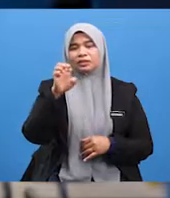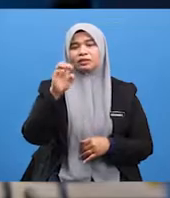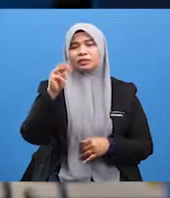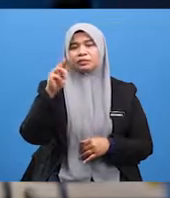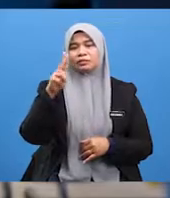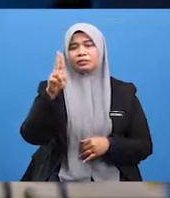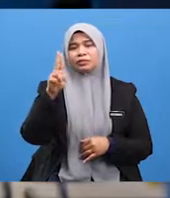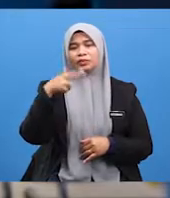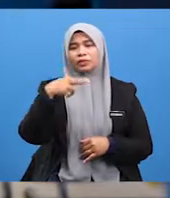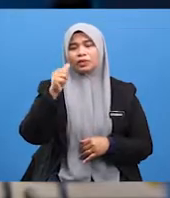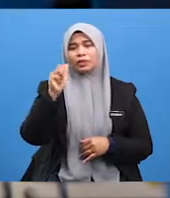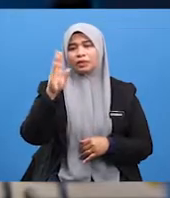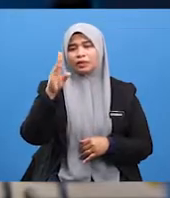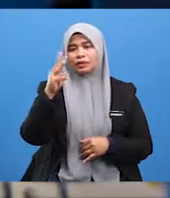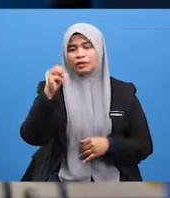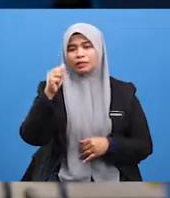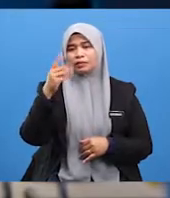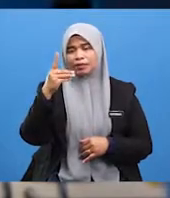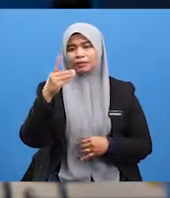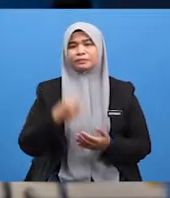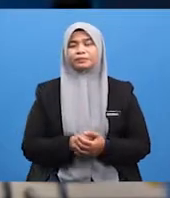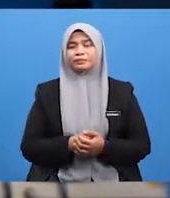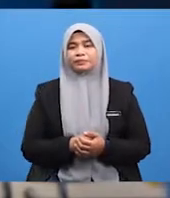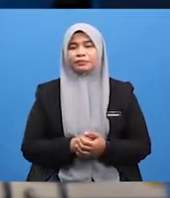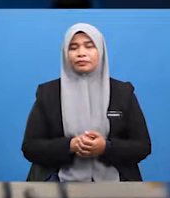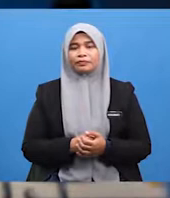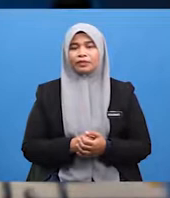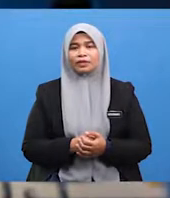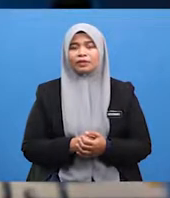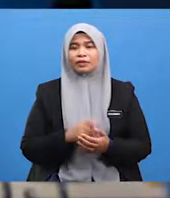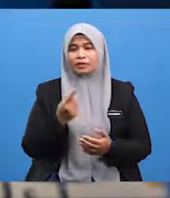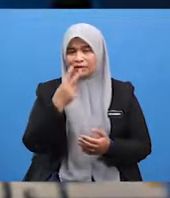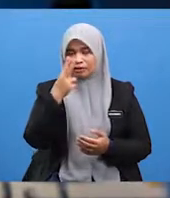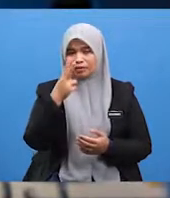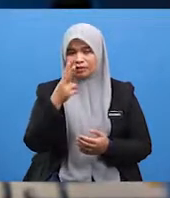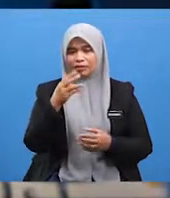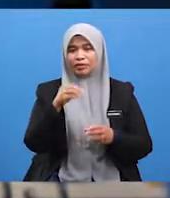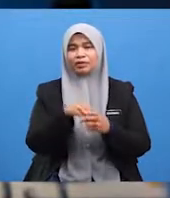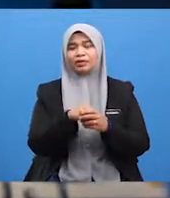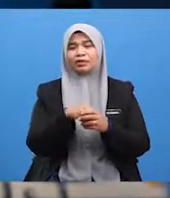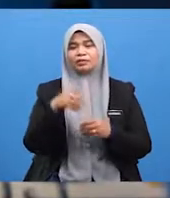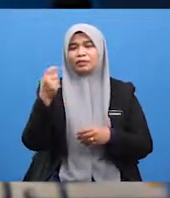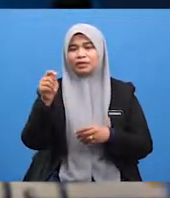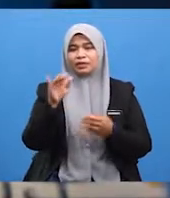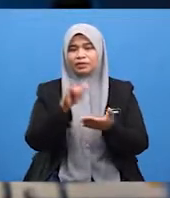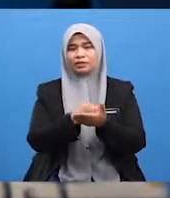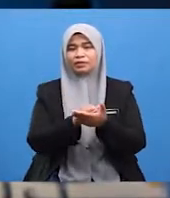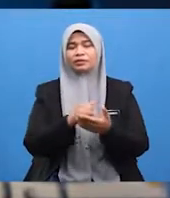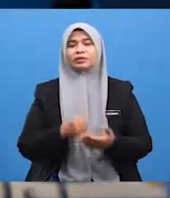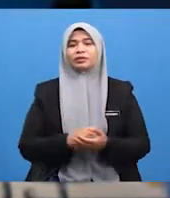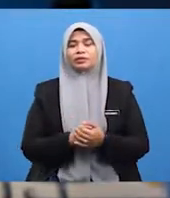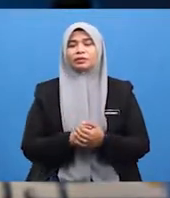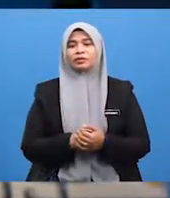Jadi, mari kita lihat dapatan maklumat dari dalam petikan tersebut berdasarkan jati